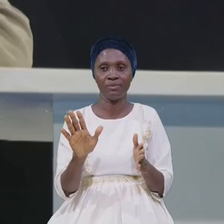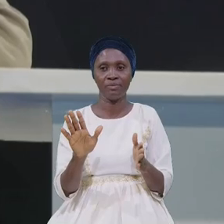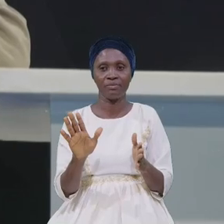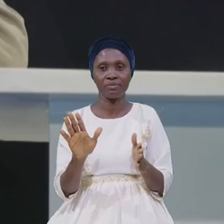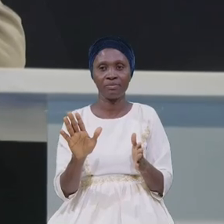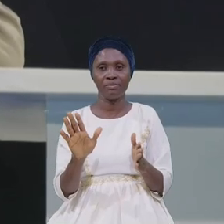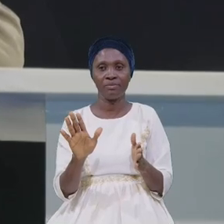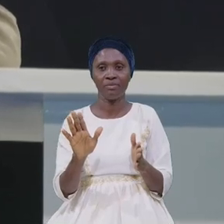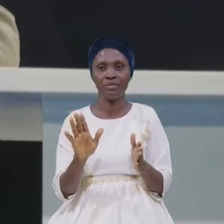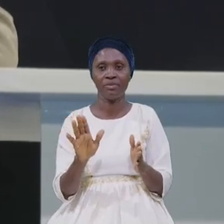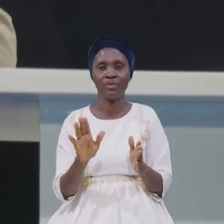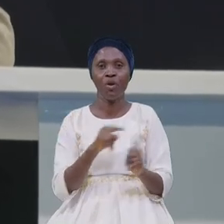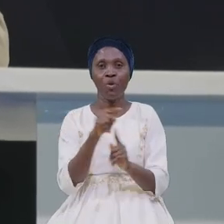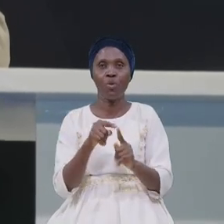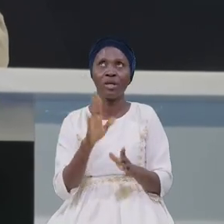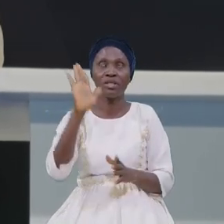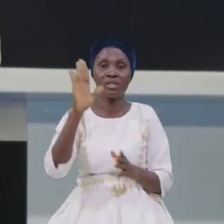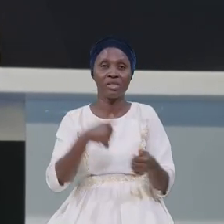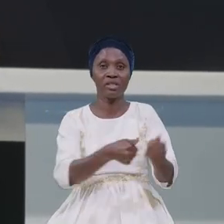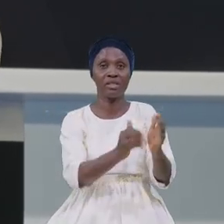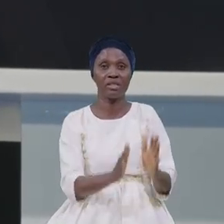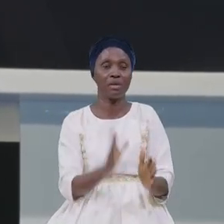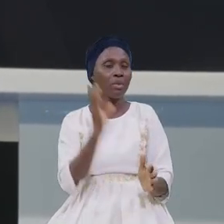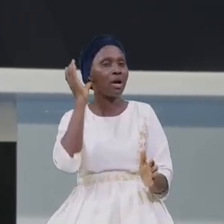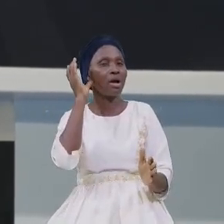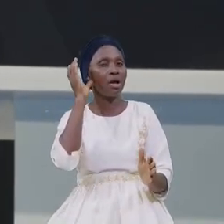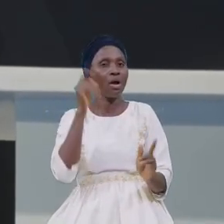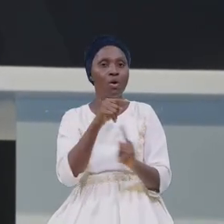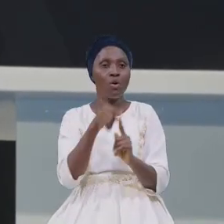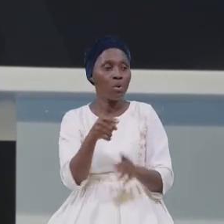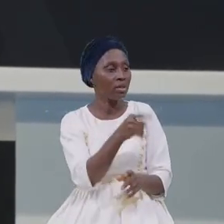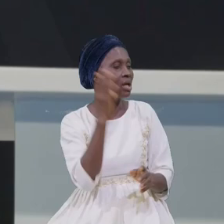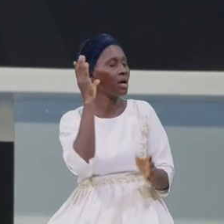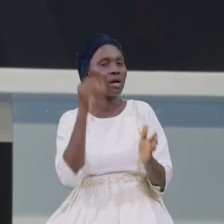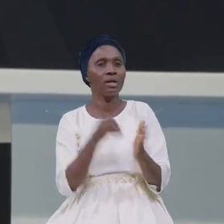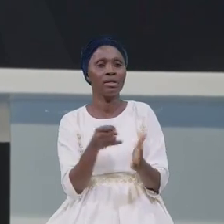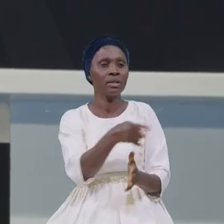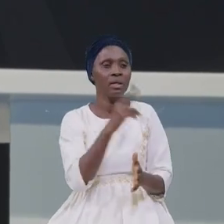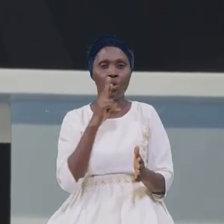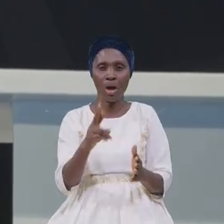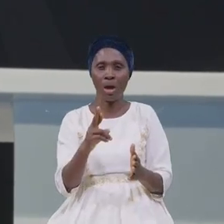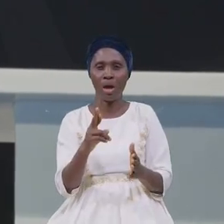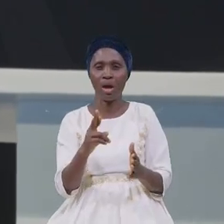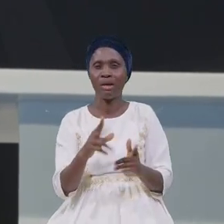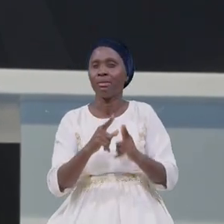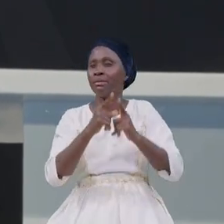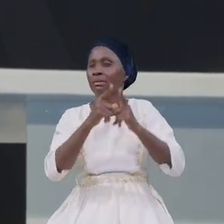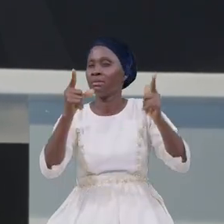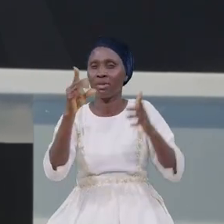19, 25. Les disciples ayant entendu cela furent très